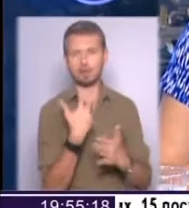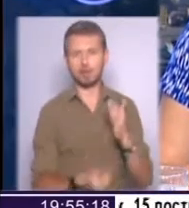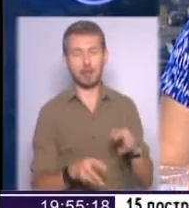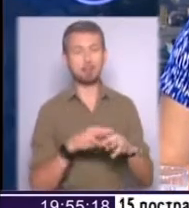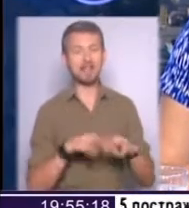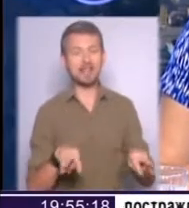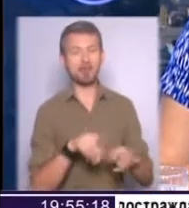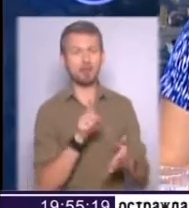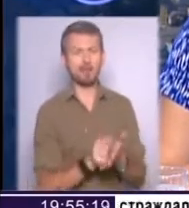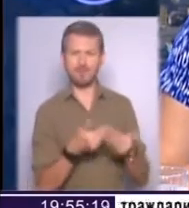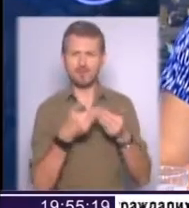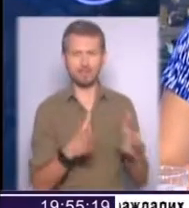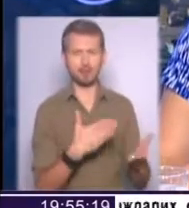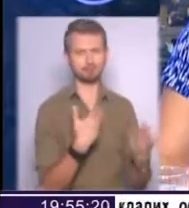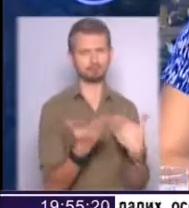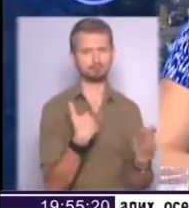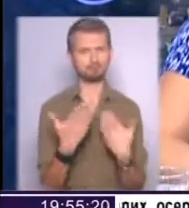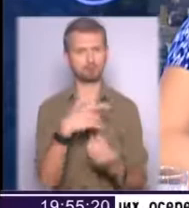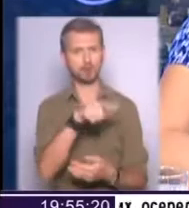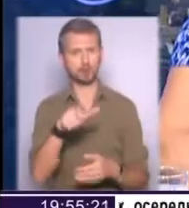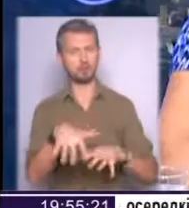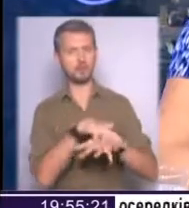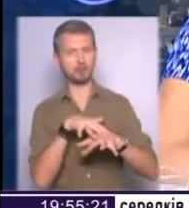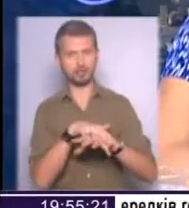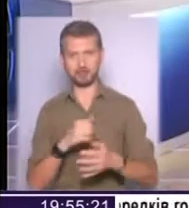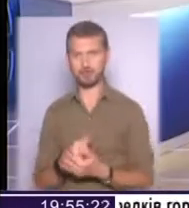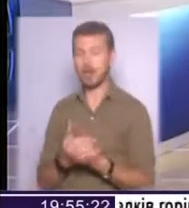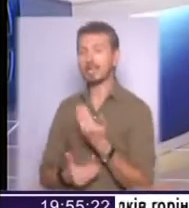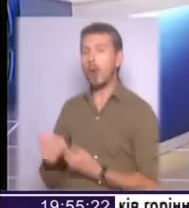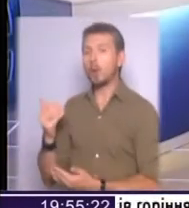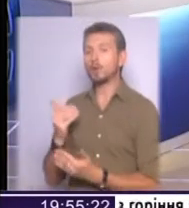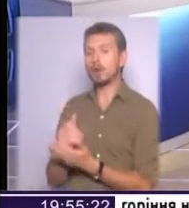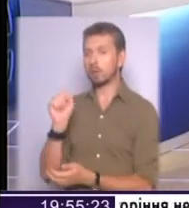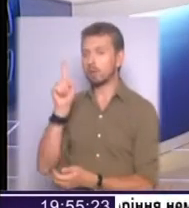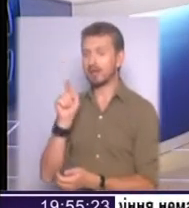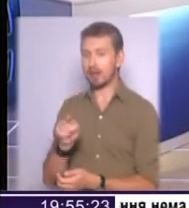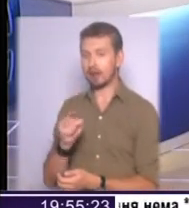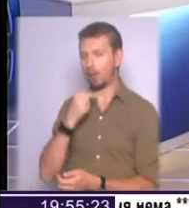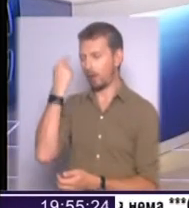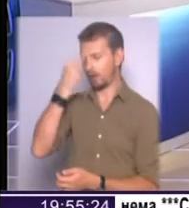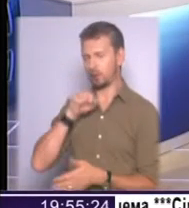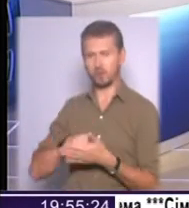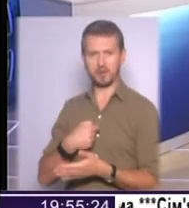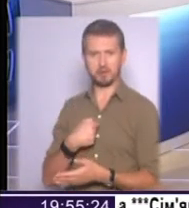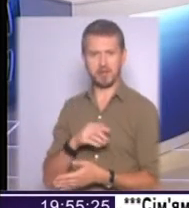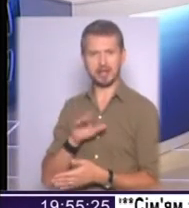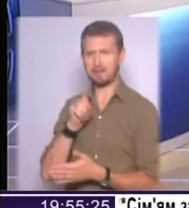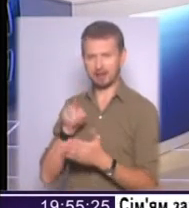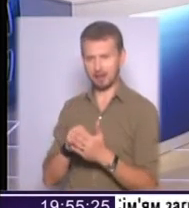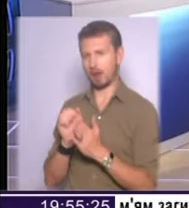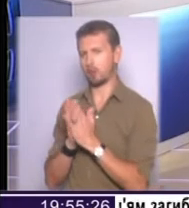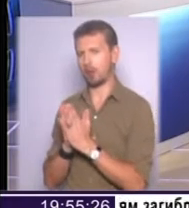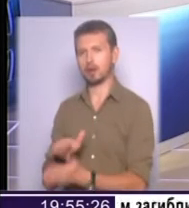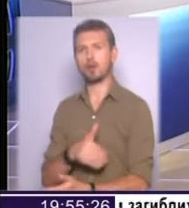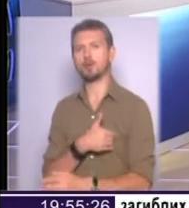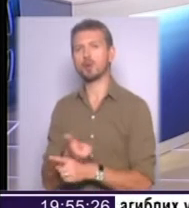відкриватися, говорити з середовищами, говорити з людьми. Наостанок питання, от особисто від мене, навіть не питання, прохання. Хочу